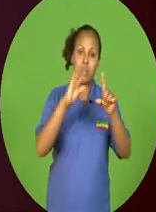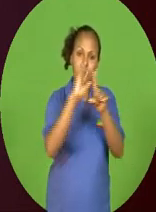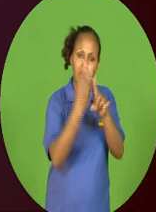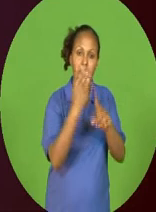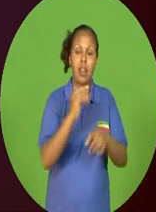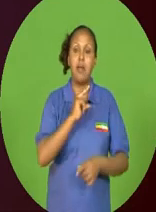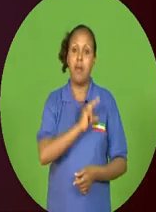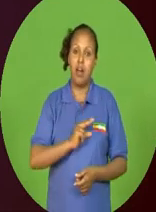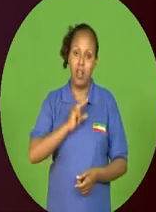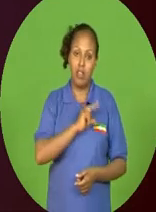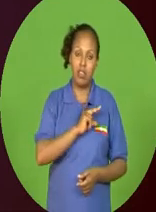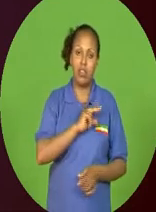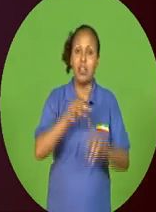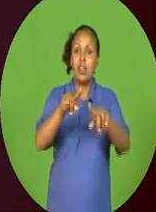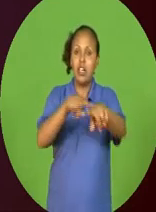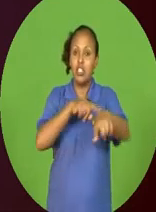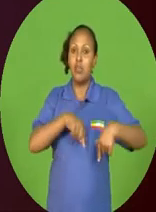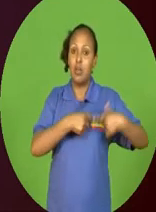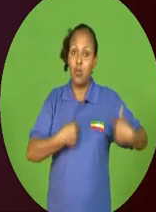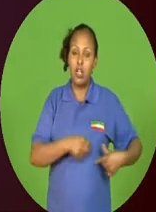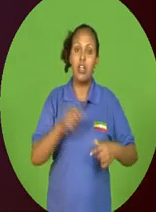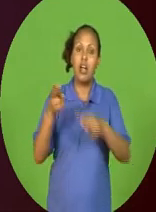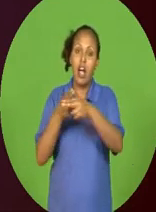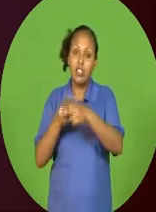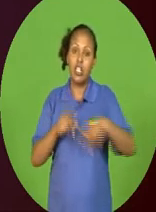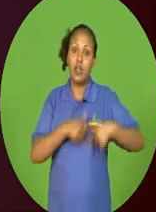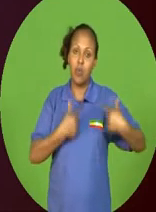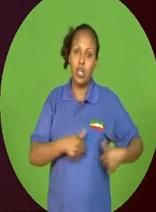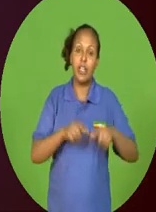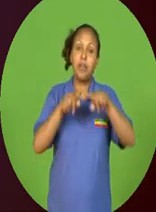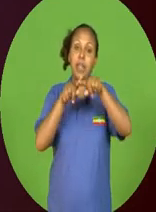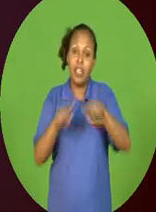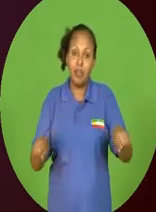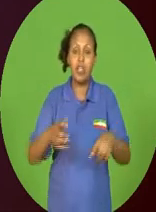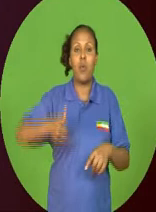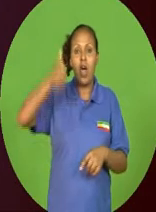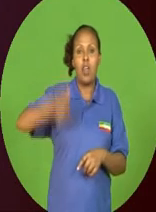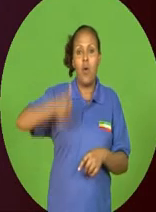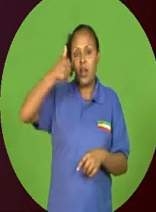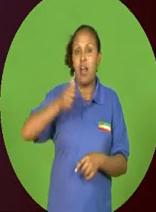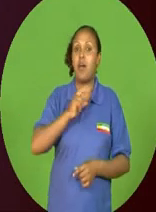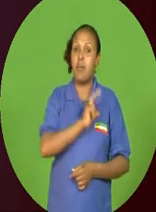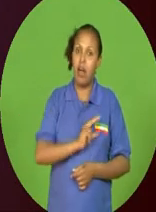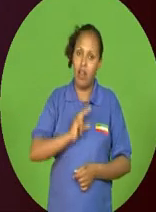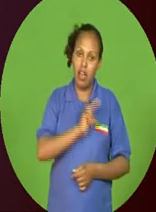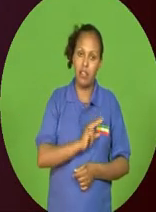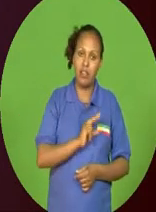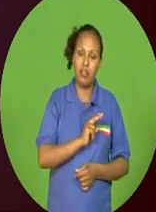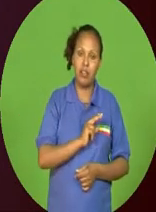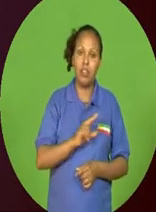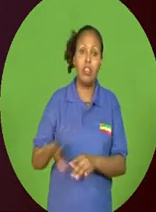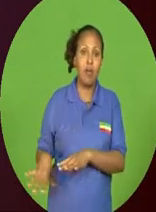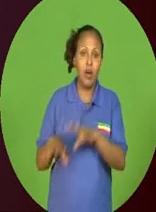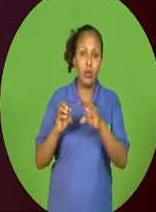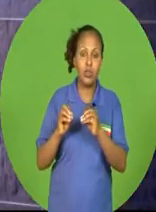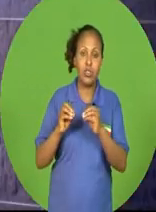ልቦለድ ቅርጽና ባህሪያት፣ ረጅም ልቦለድ ከአጭር ልቦለድ የሚለይበት ዋና ዋና